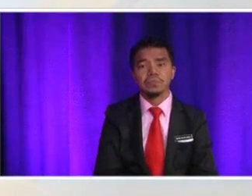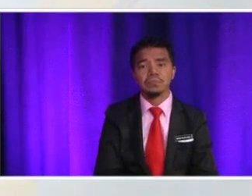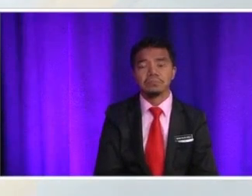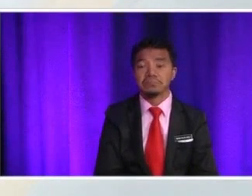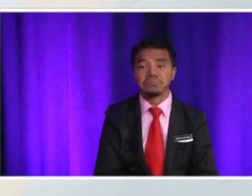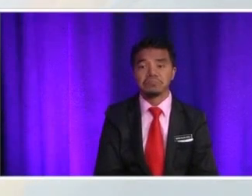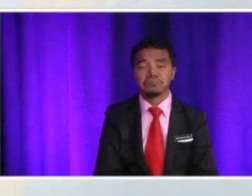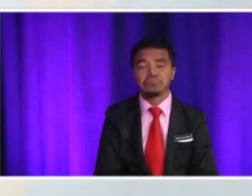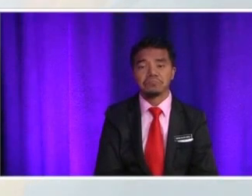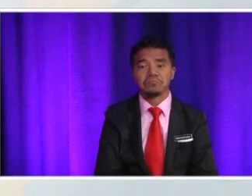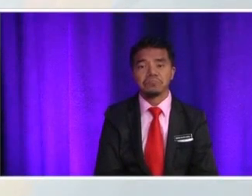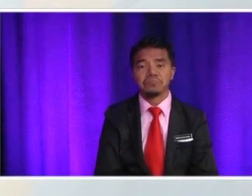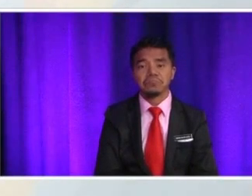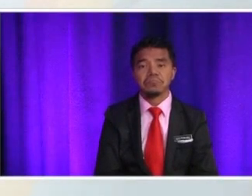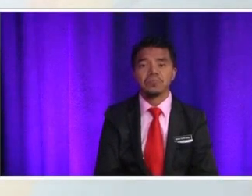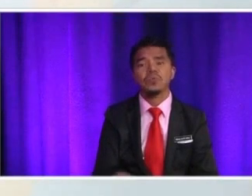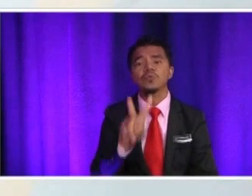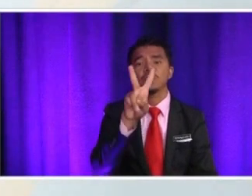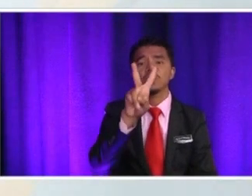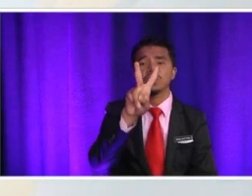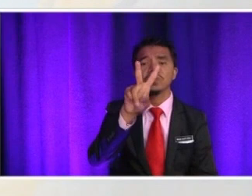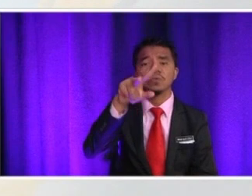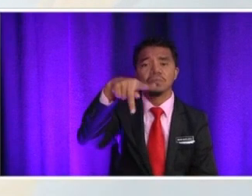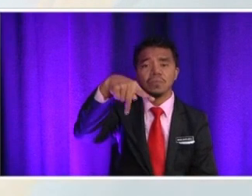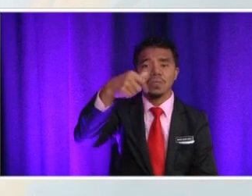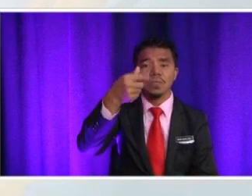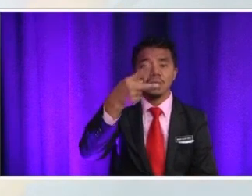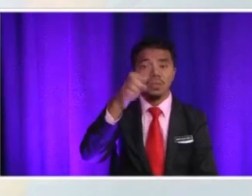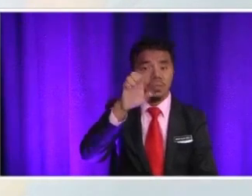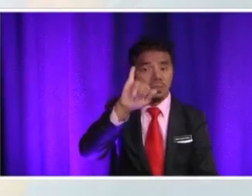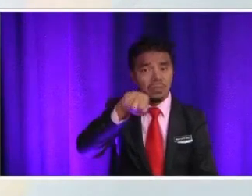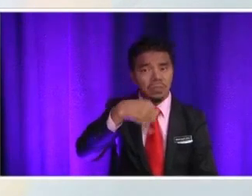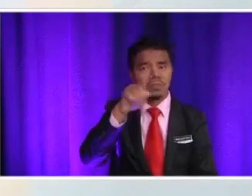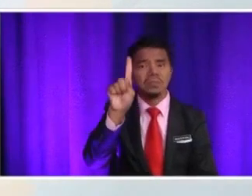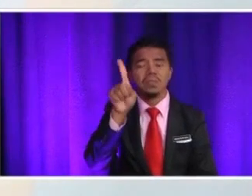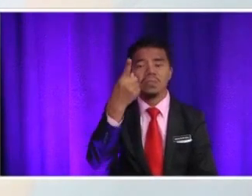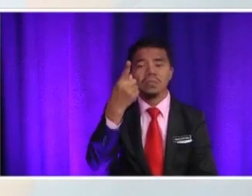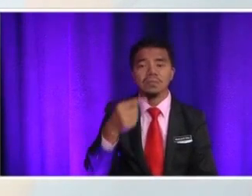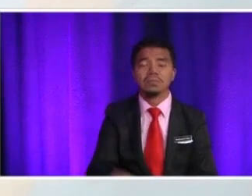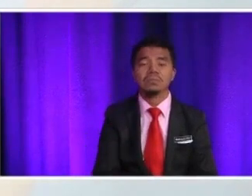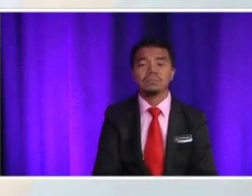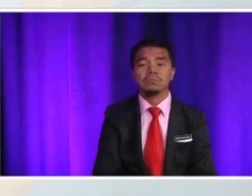pilihan. Okey, produk. Dia ada dua pakej saja. Okey, seterusnya.